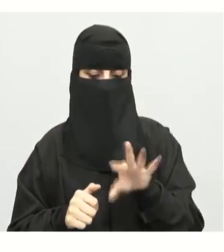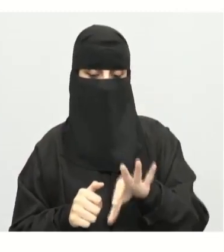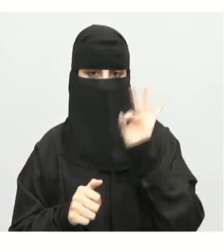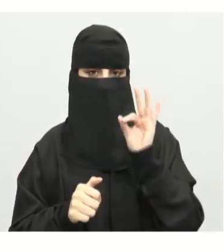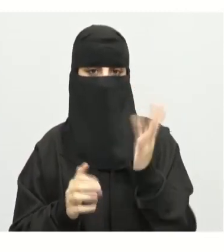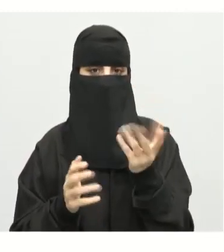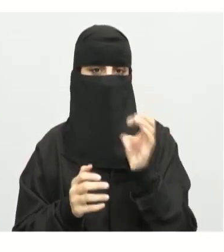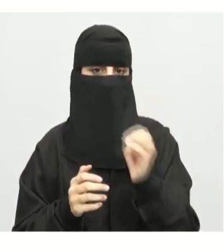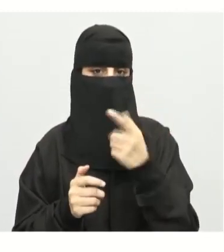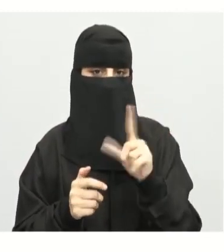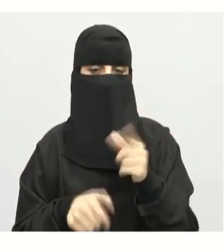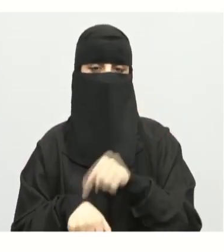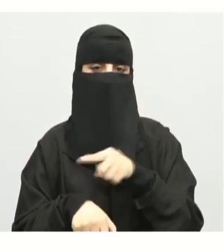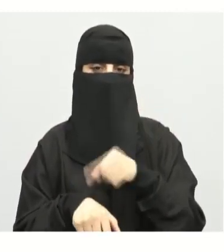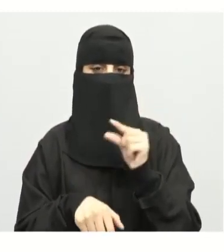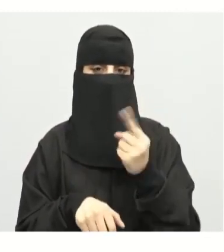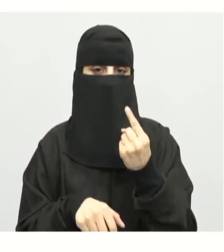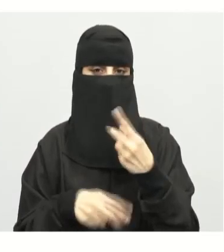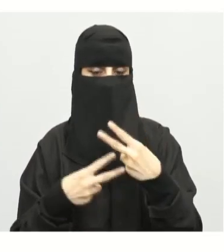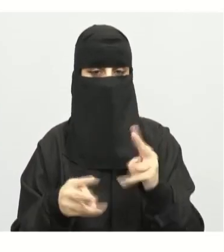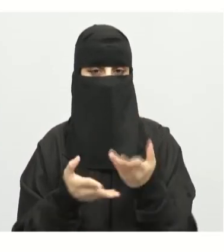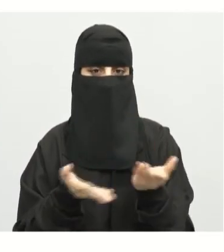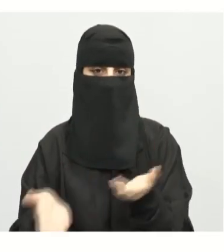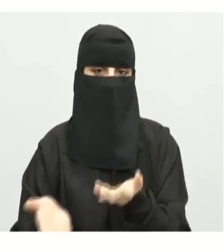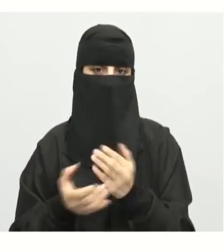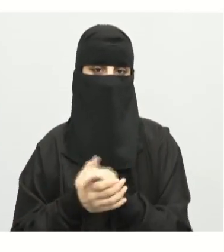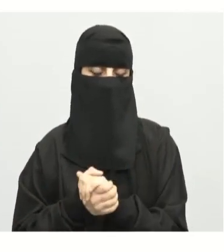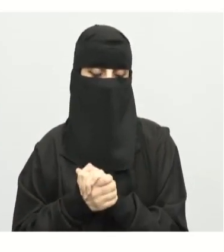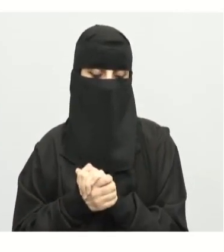دقيقه للتفكير في الاجابه